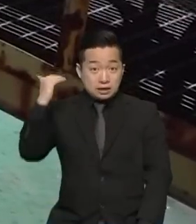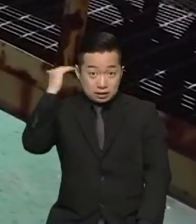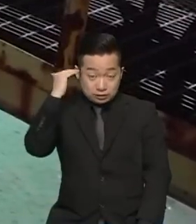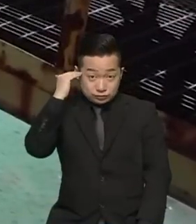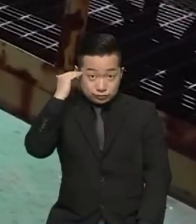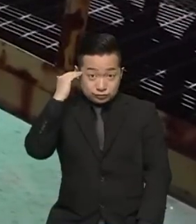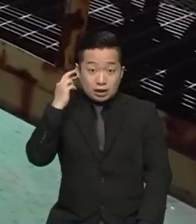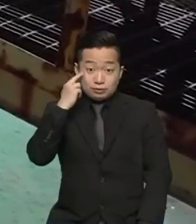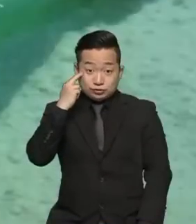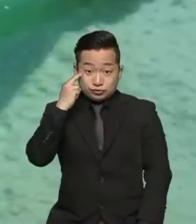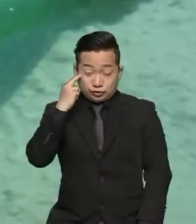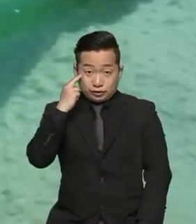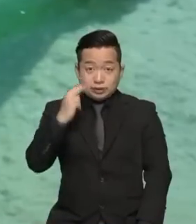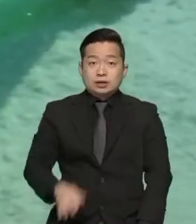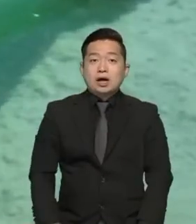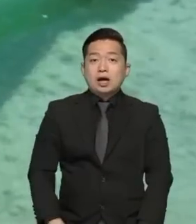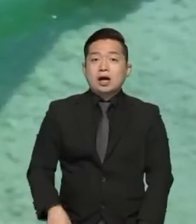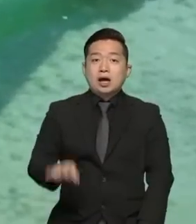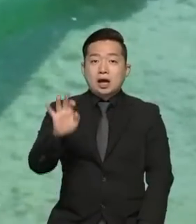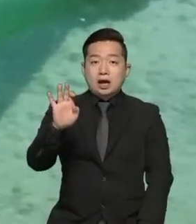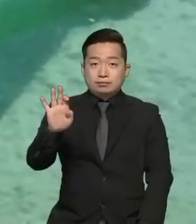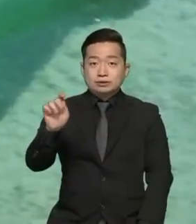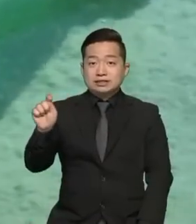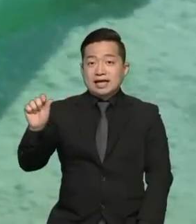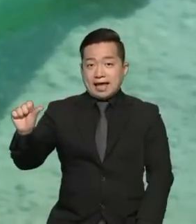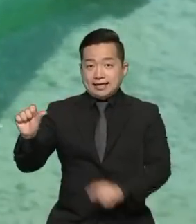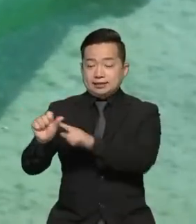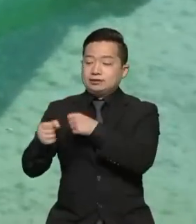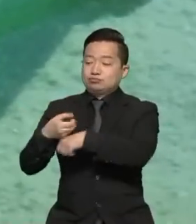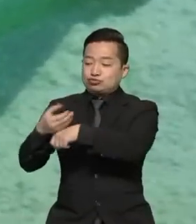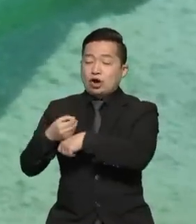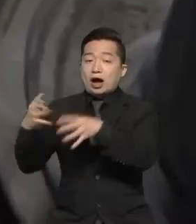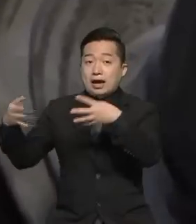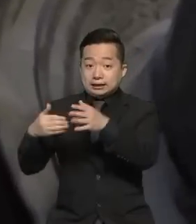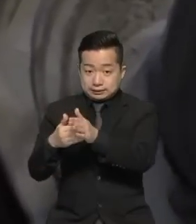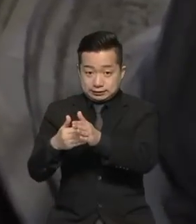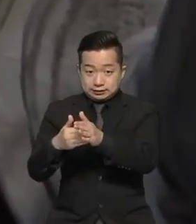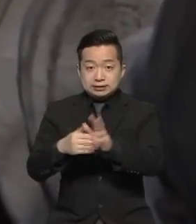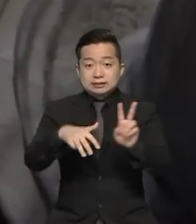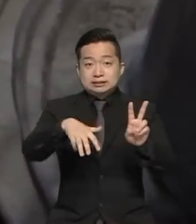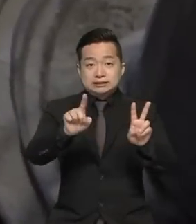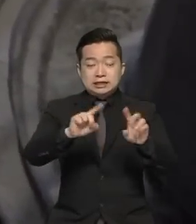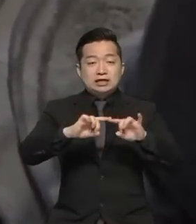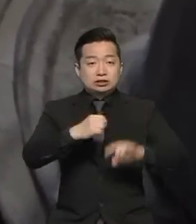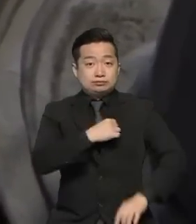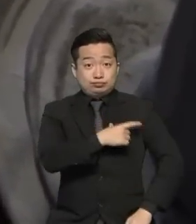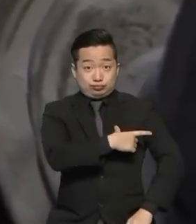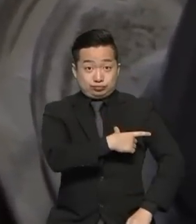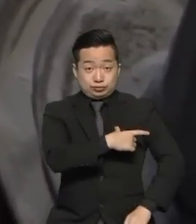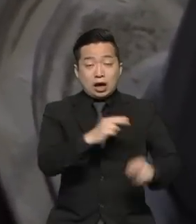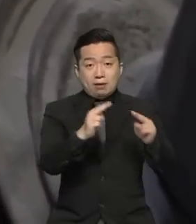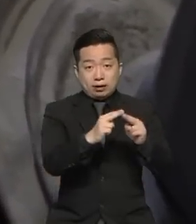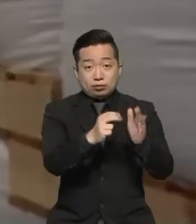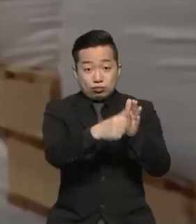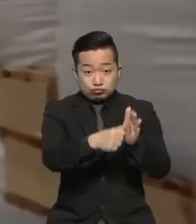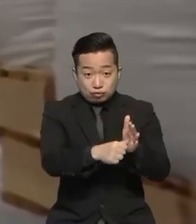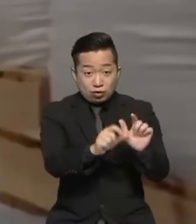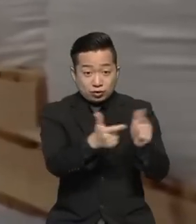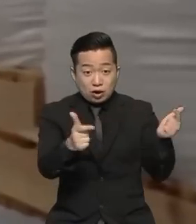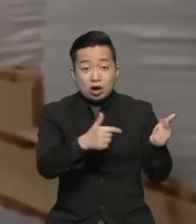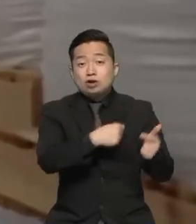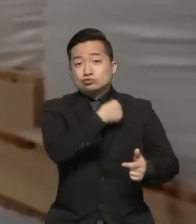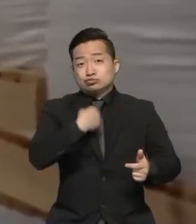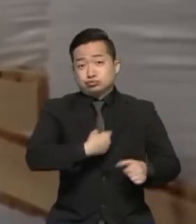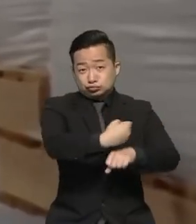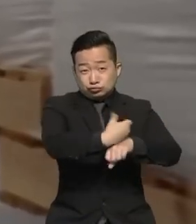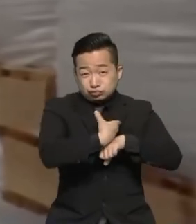미국과 FTA를 체결하고 있지만 우리 기업들이 생산하는 2차 전지와 반도체 등에 들어가는 주요 광물의 중국